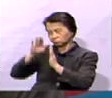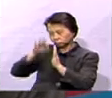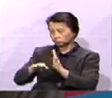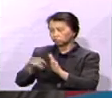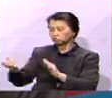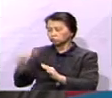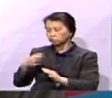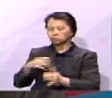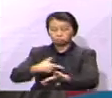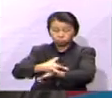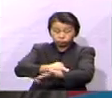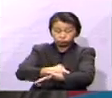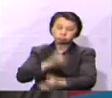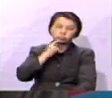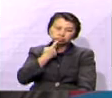ser